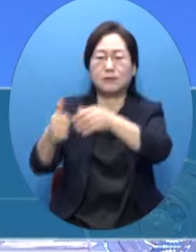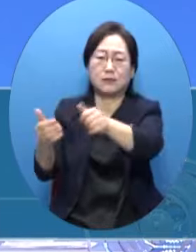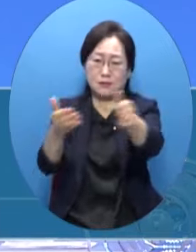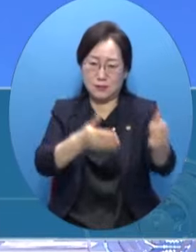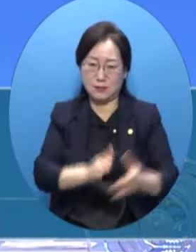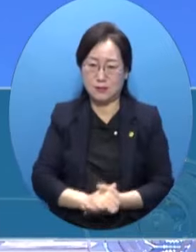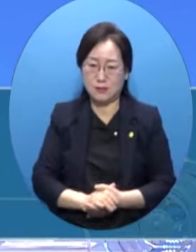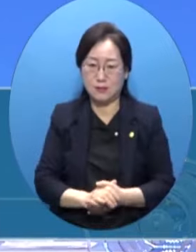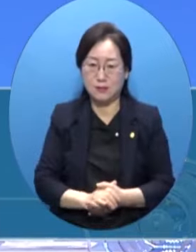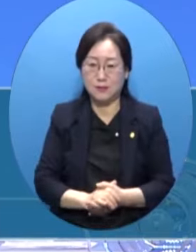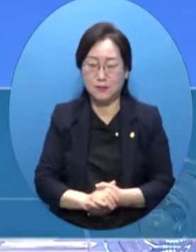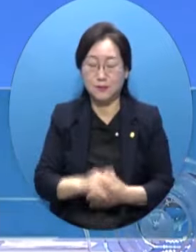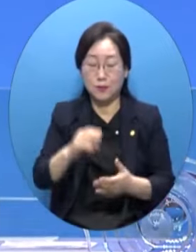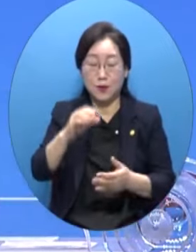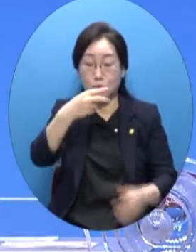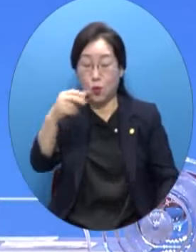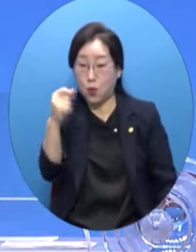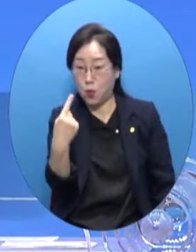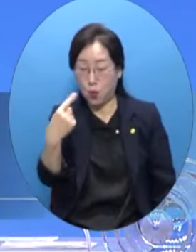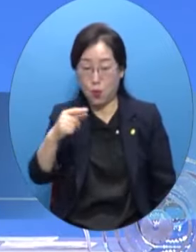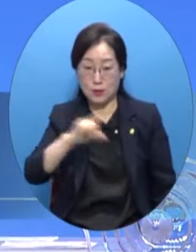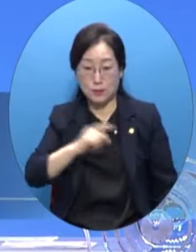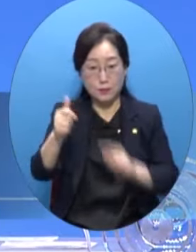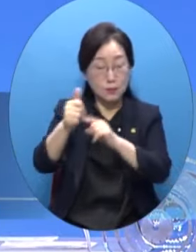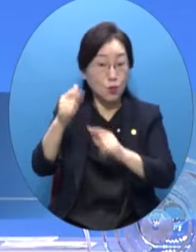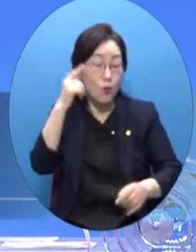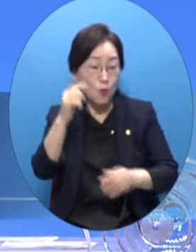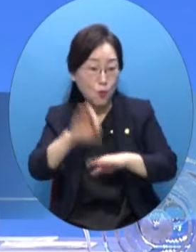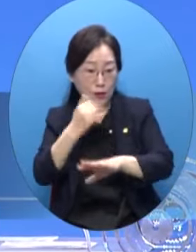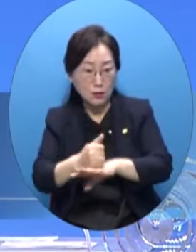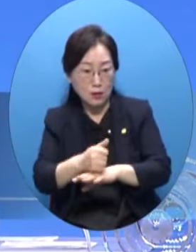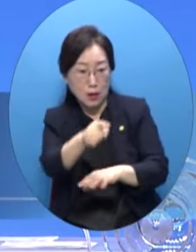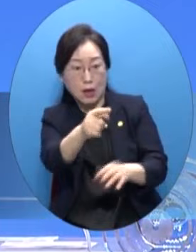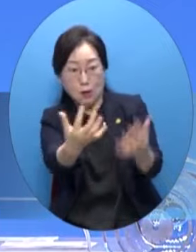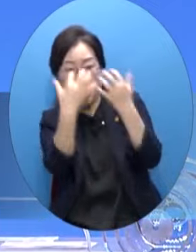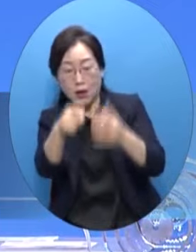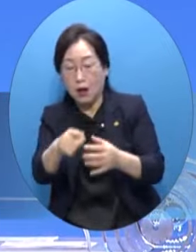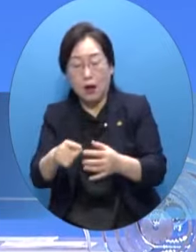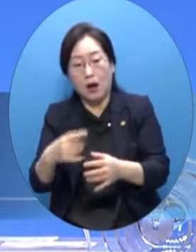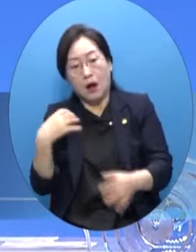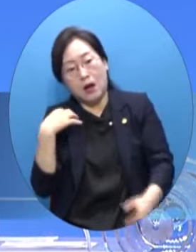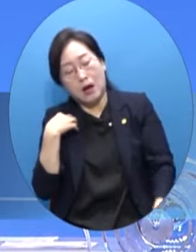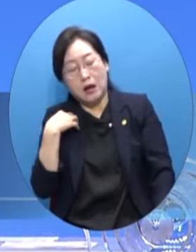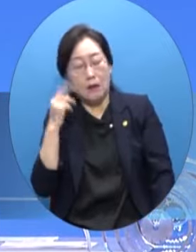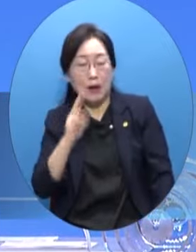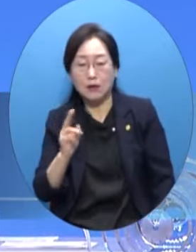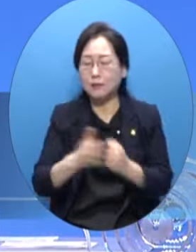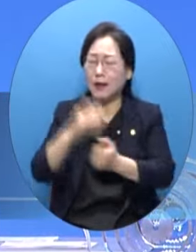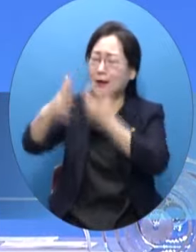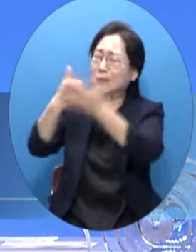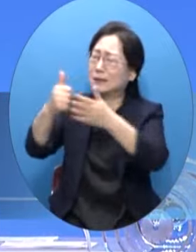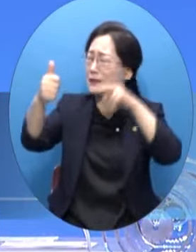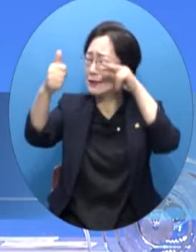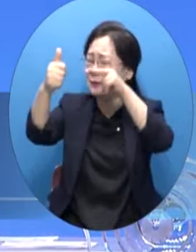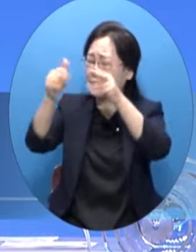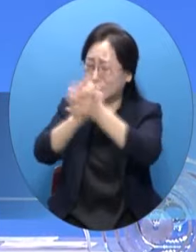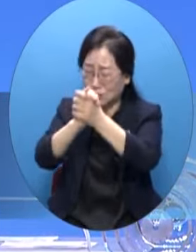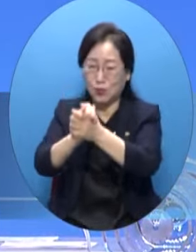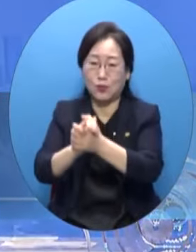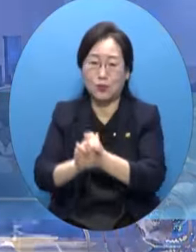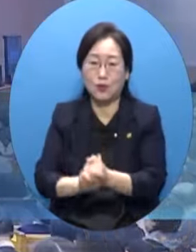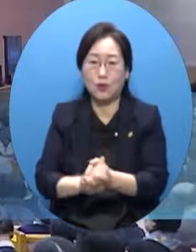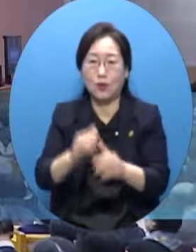것입니다. 여호사와 당이 유다를 치러 온 군대를 감당할 수 없어 주님께 부르짖고 주님만 바라보았습니다.